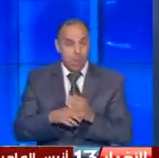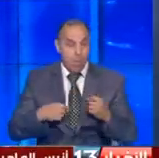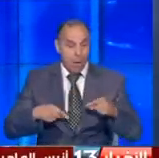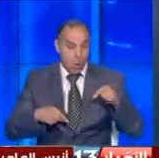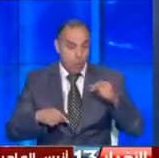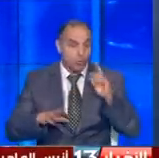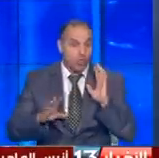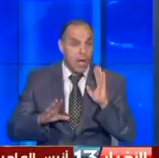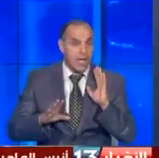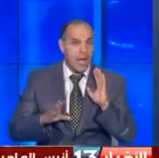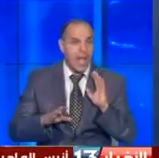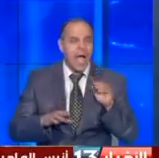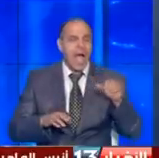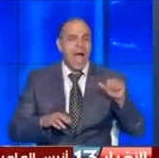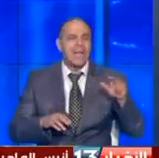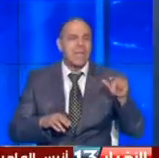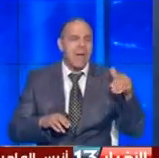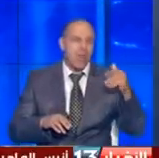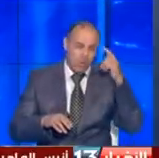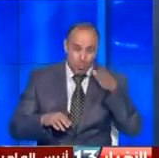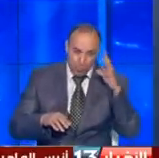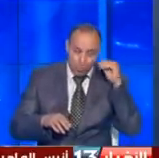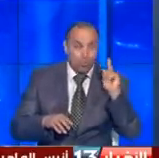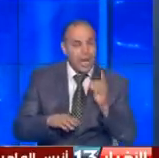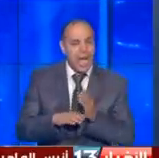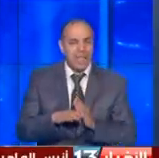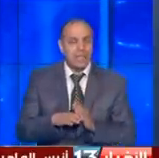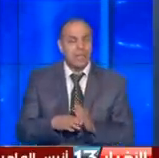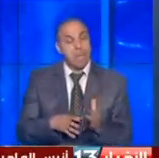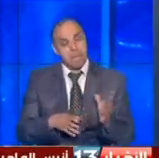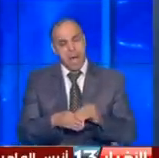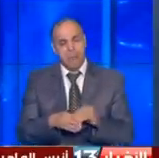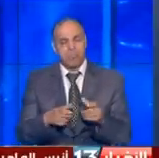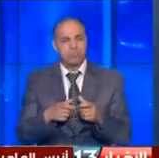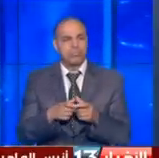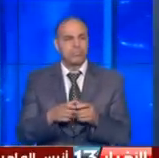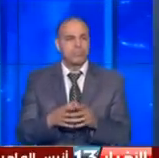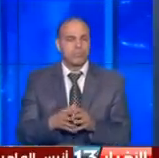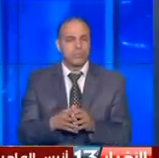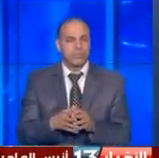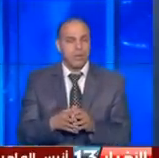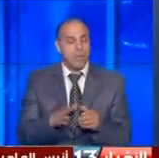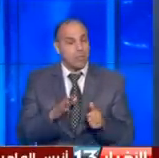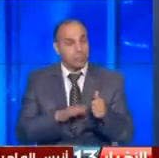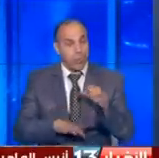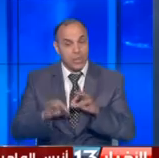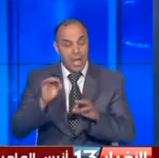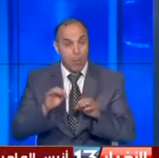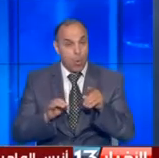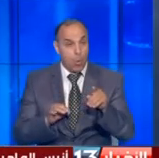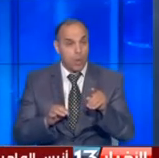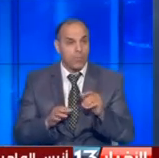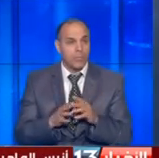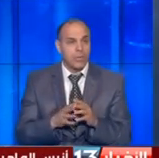اليوم، إن شاء الله تكون يتعافى علي معلول صبيحة هذا اليوم ويكون حاضر في التشكيلة الأساسية لنبيل معلول وفد المنتخب الوطني